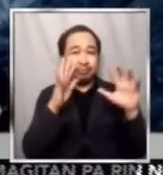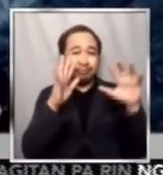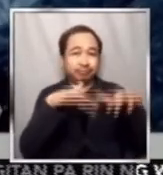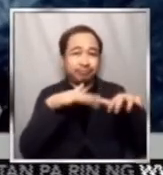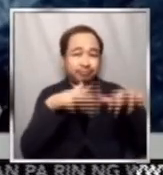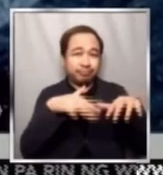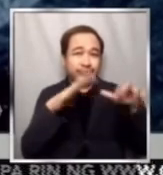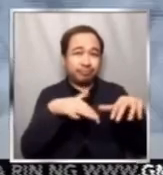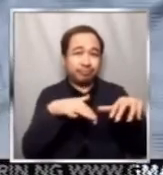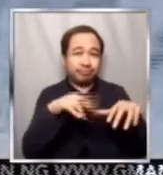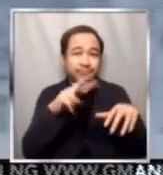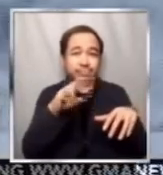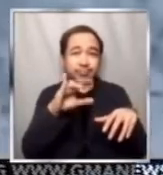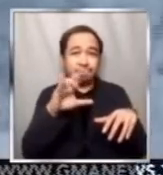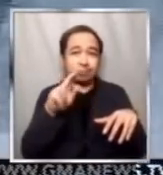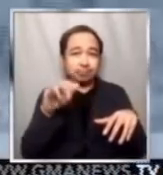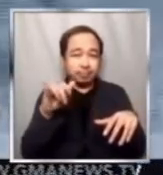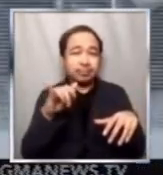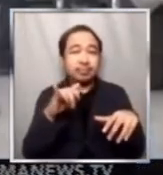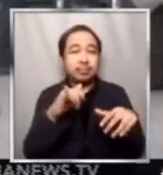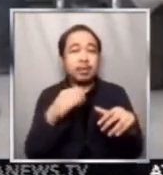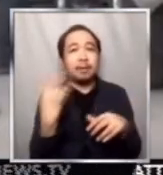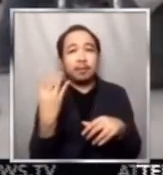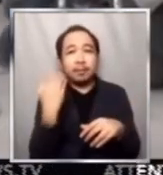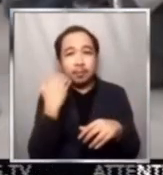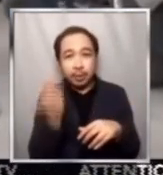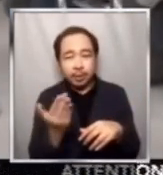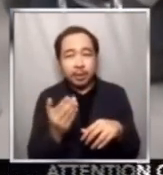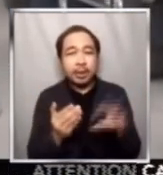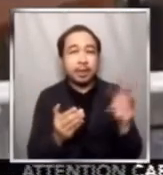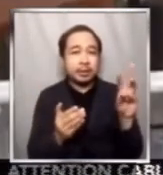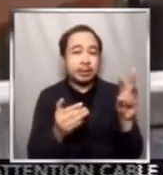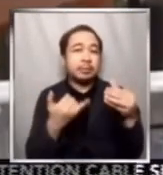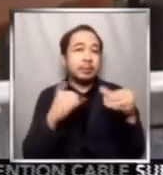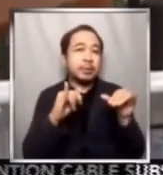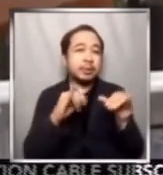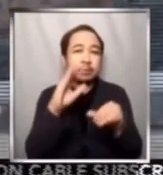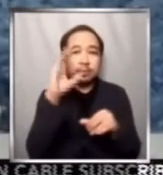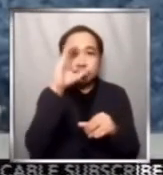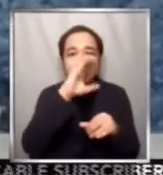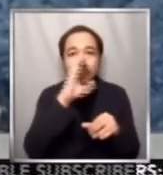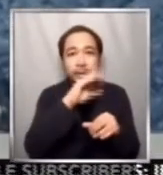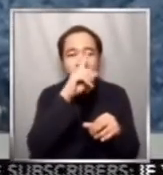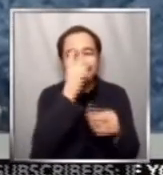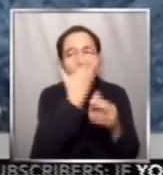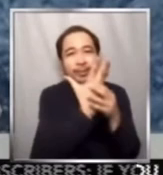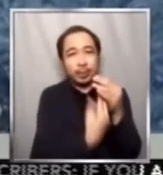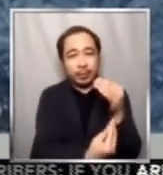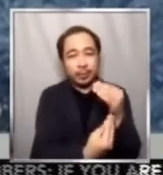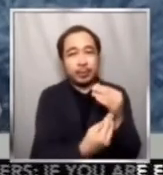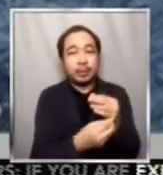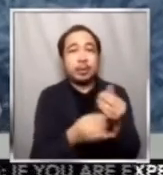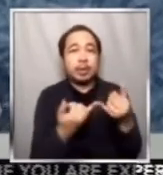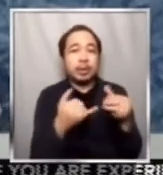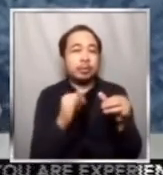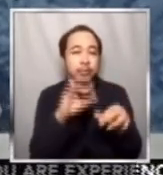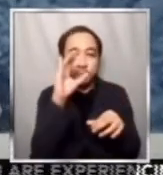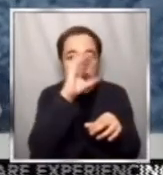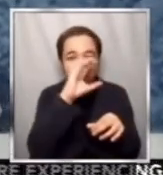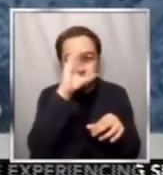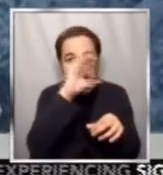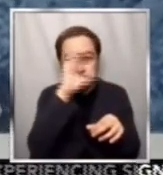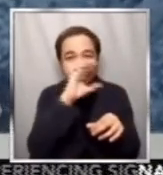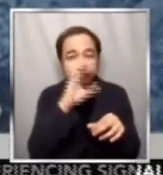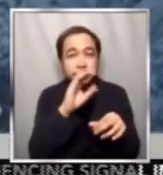Vicky. Apat ang patay at anim ang patuloy pang pinaghahanap dahil sa nangyari. Patuloy ang search and rescue operation sa iba pang mga